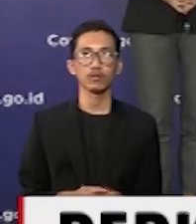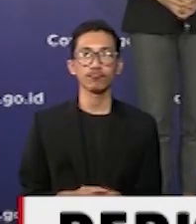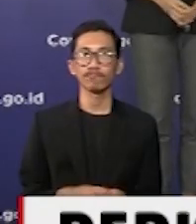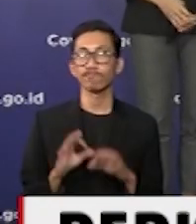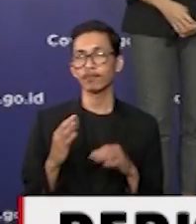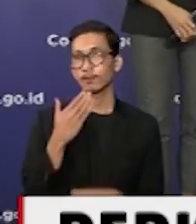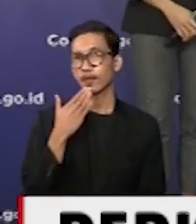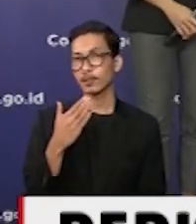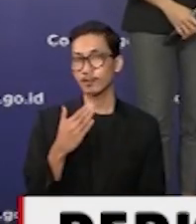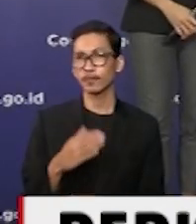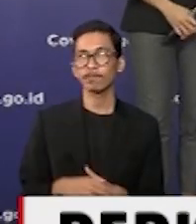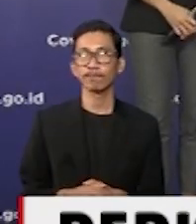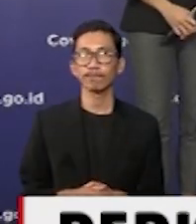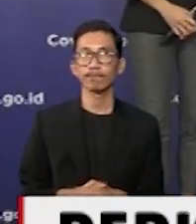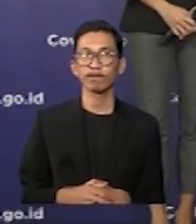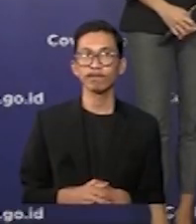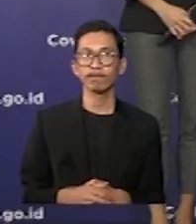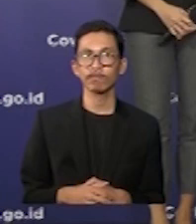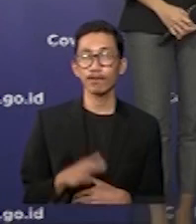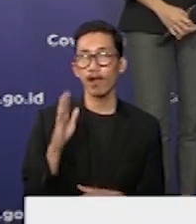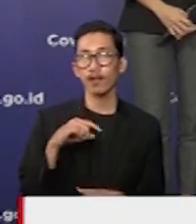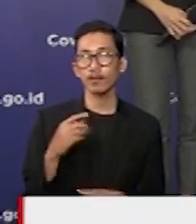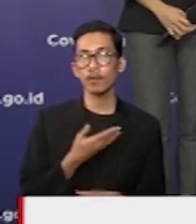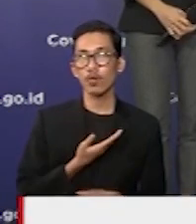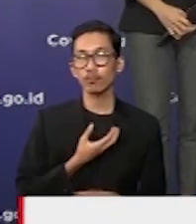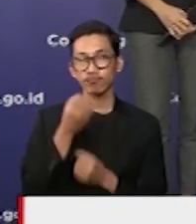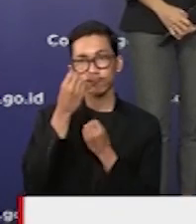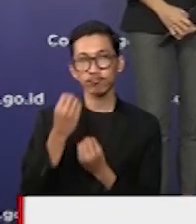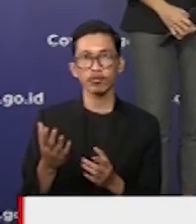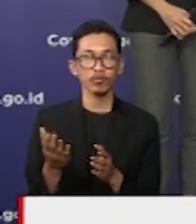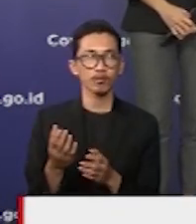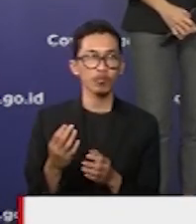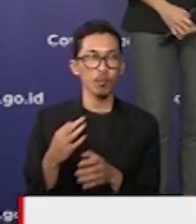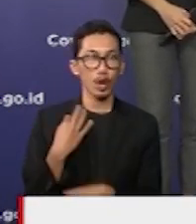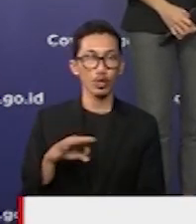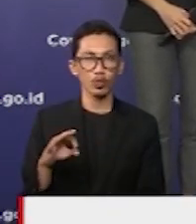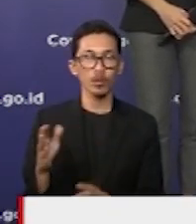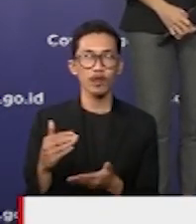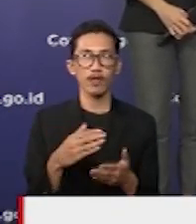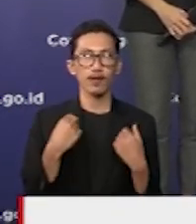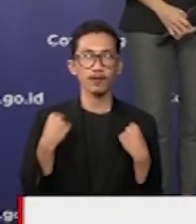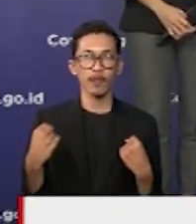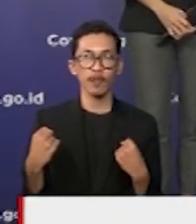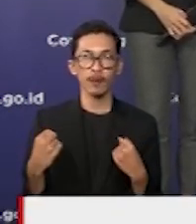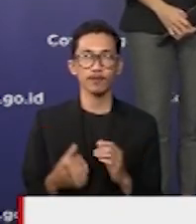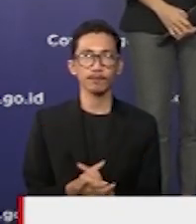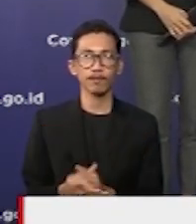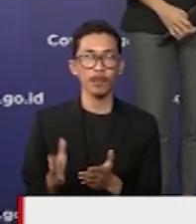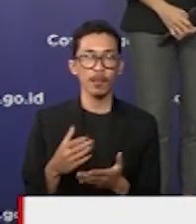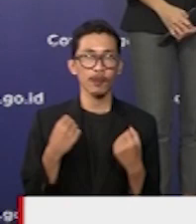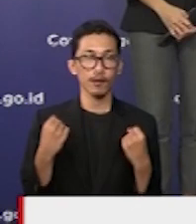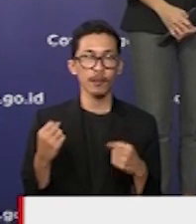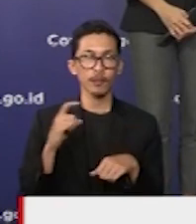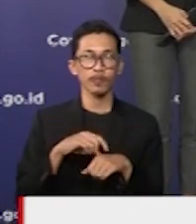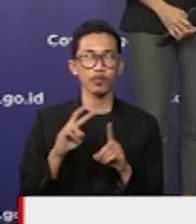Terima kasih Dr. Reza. Saudara-saudara, hari ini kami akan mengupdate kembali data kinerja kesehatan yang kita himpun datanya dari